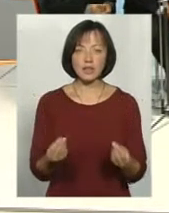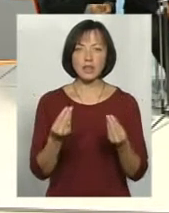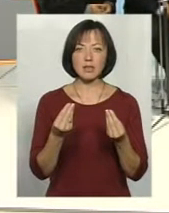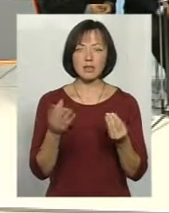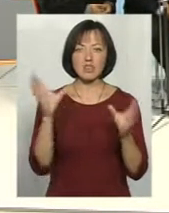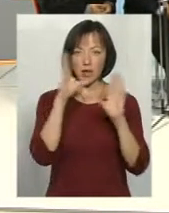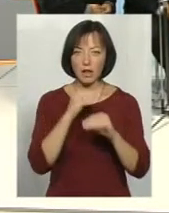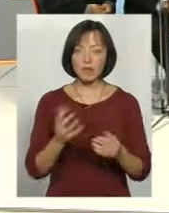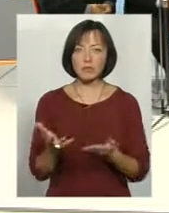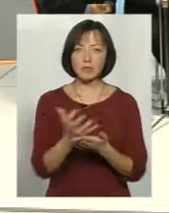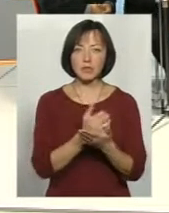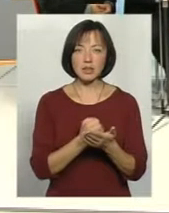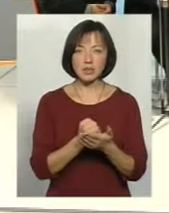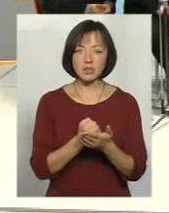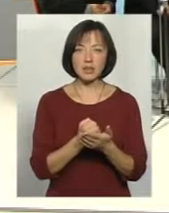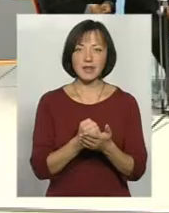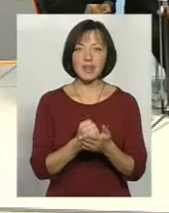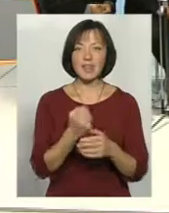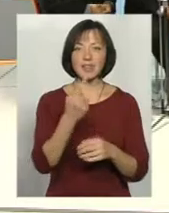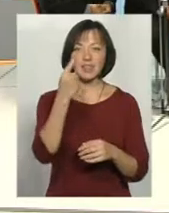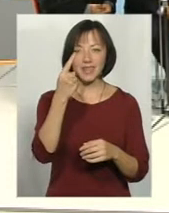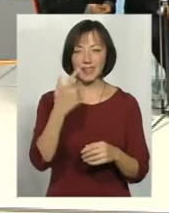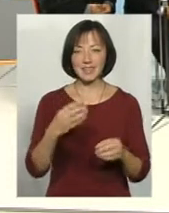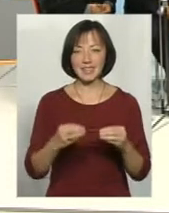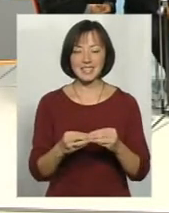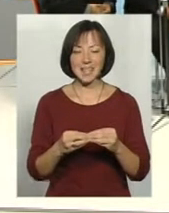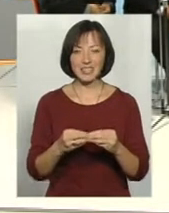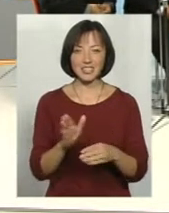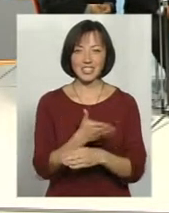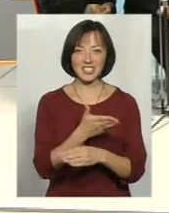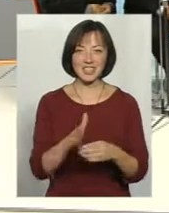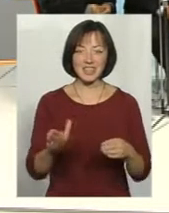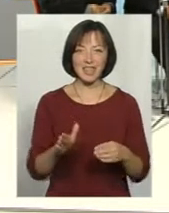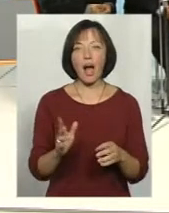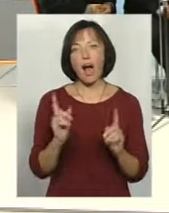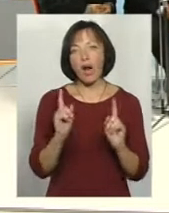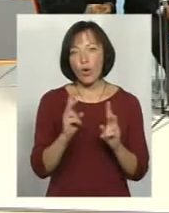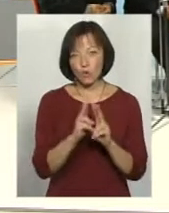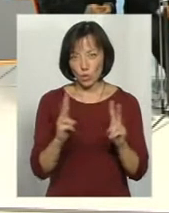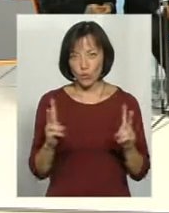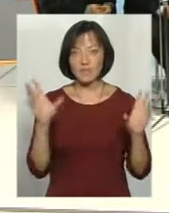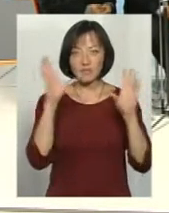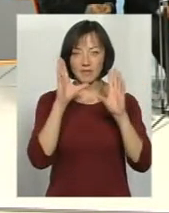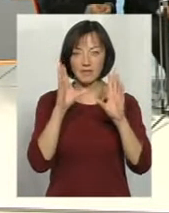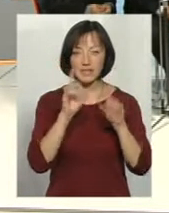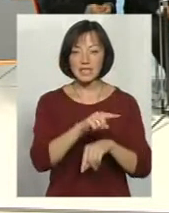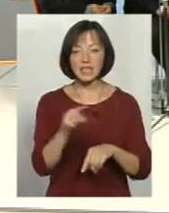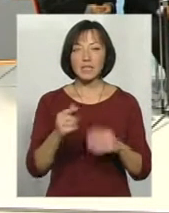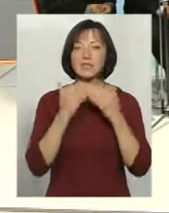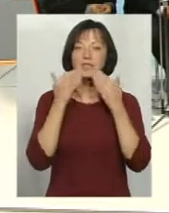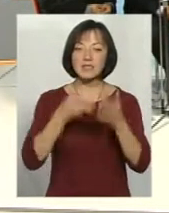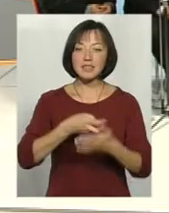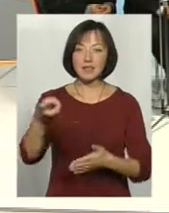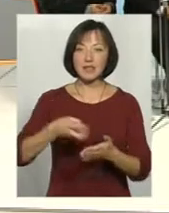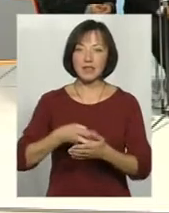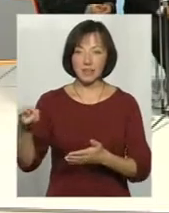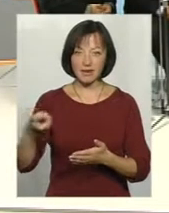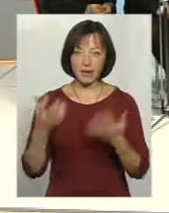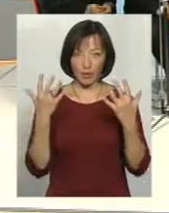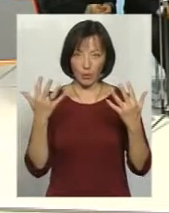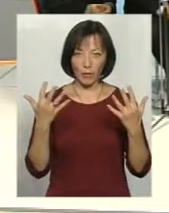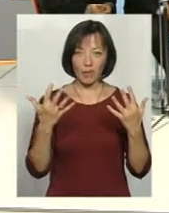вдалося порівняно... Десятина. Десятина, десята частина. А хоча б хтось з тих, до кого листи написані, хоч